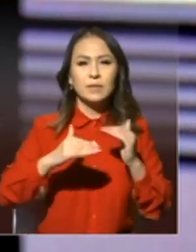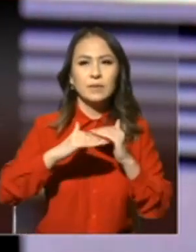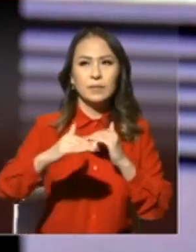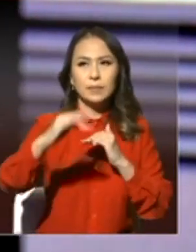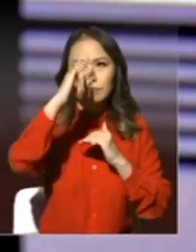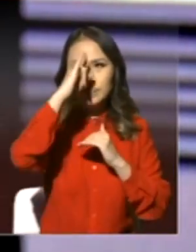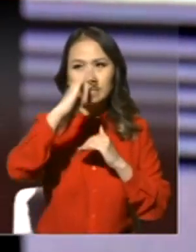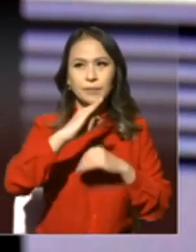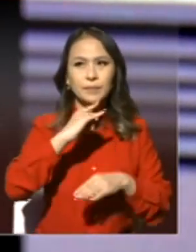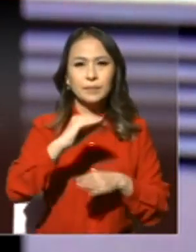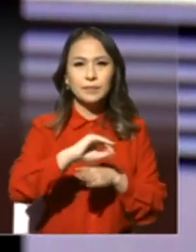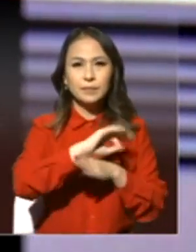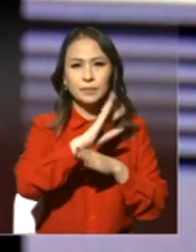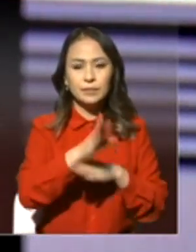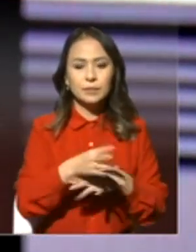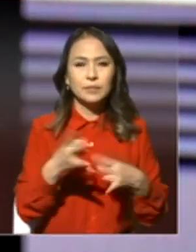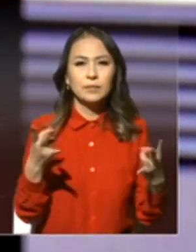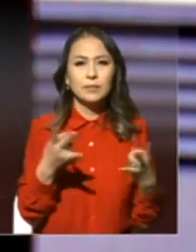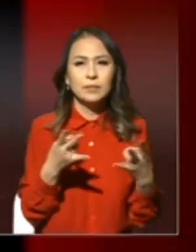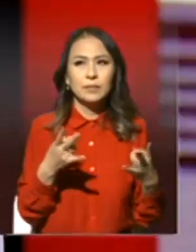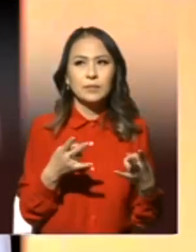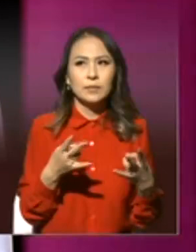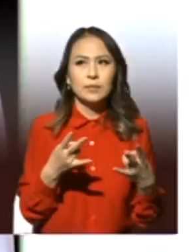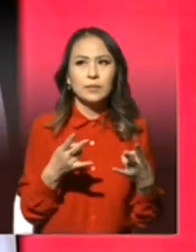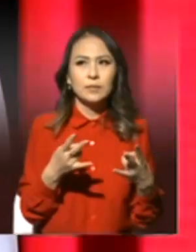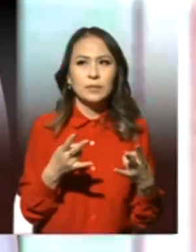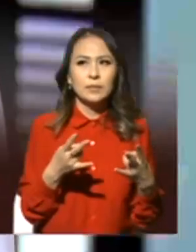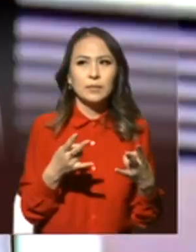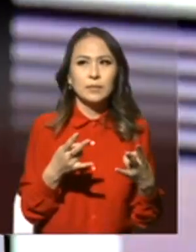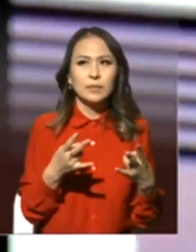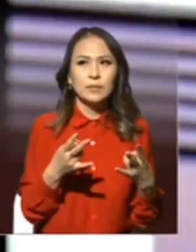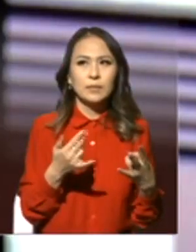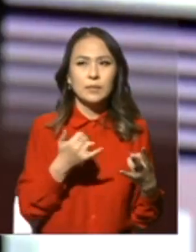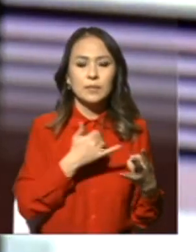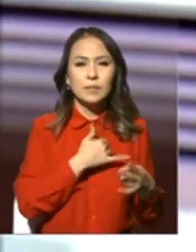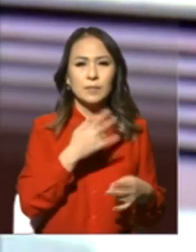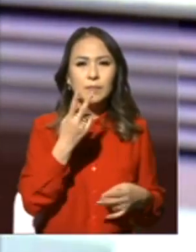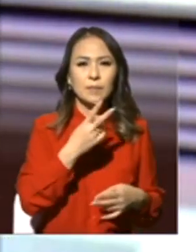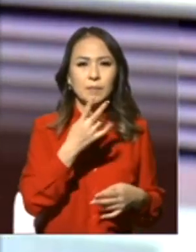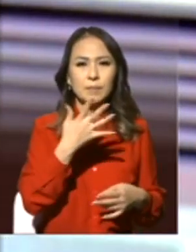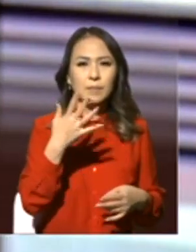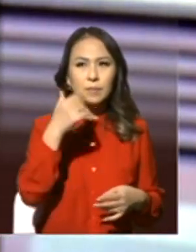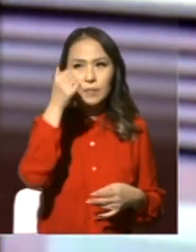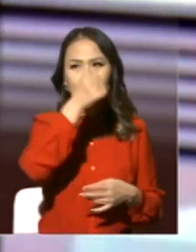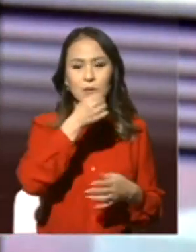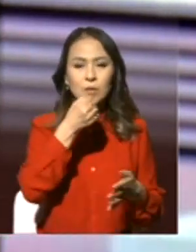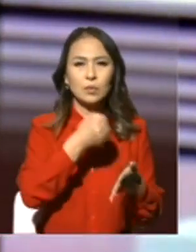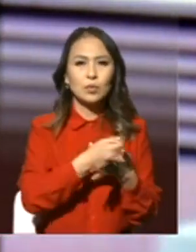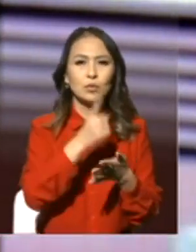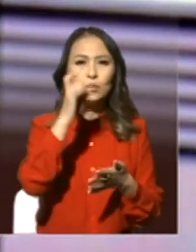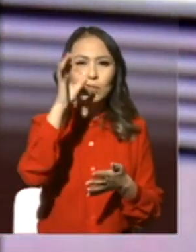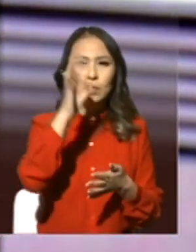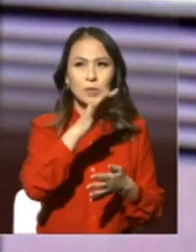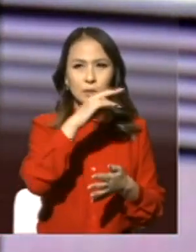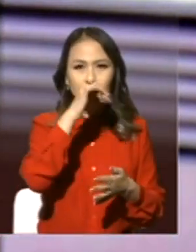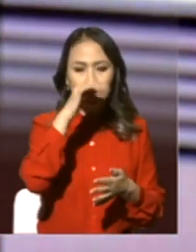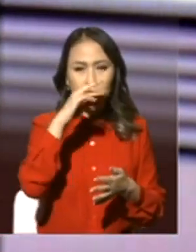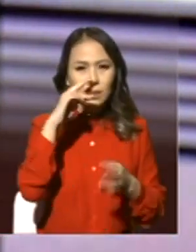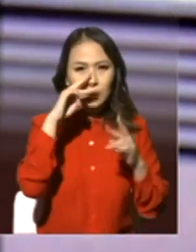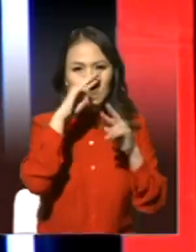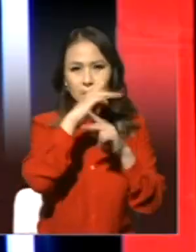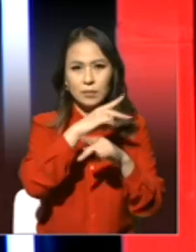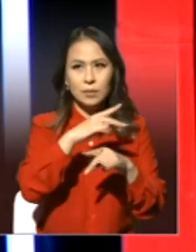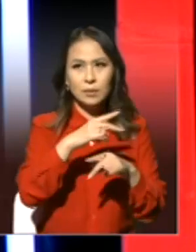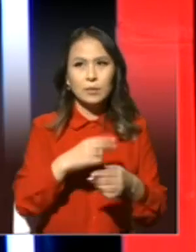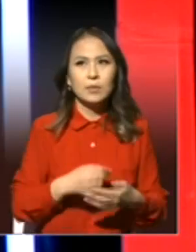өніммен қамтамасыз ету. Ал бұл жерде енді біз 25 жыл 100%-ға дейін жауапты сау деген бұл дұрыс емес. Өйткені